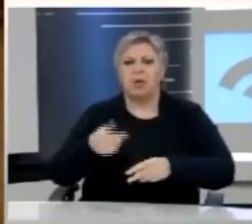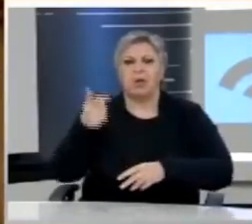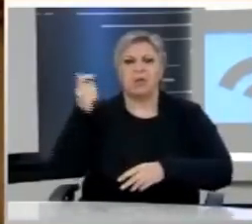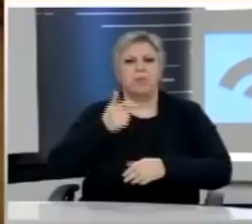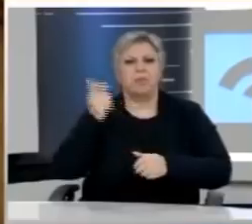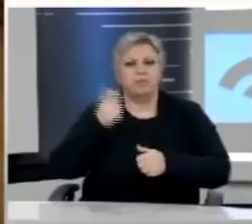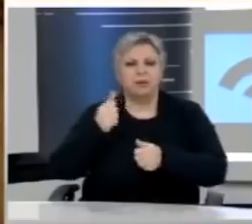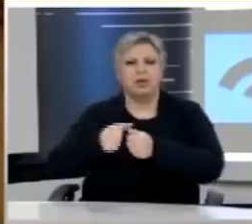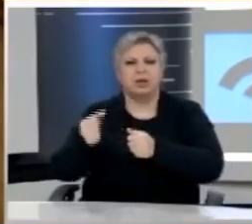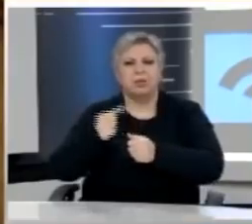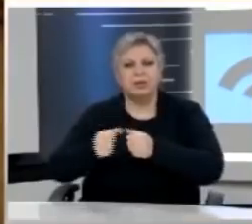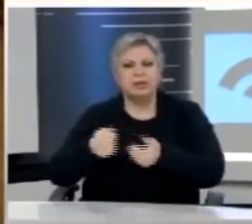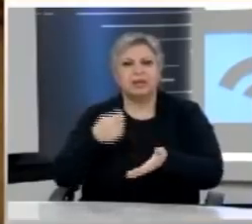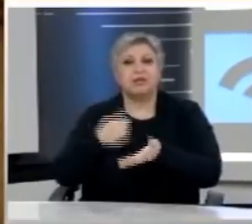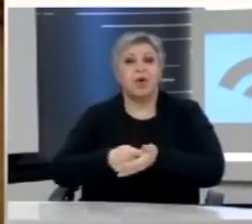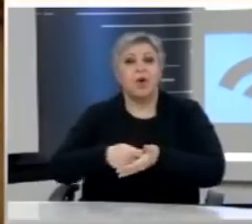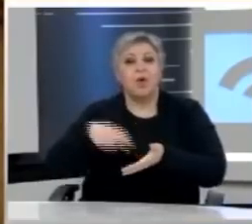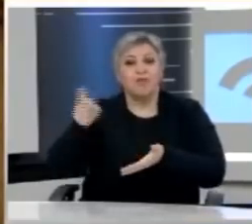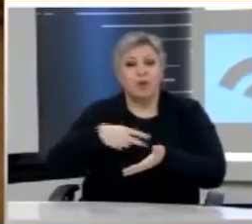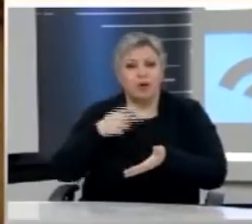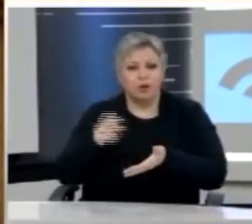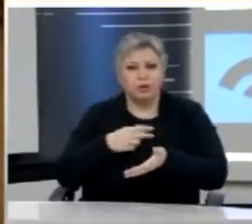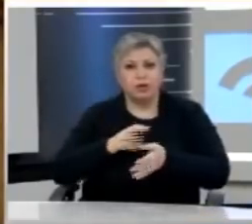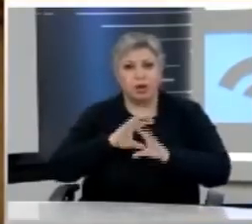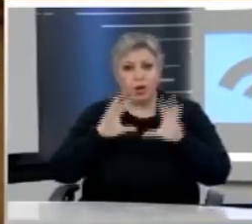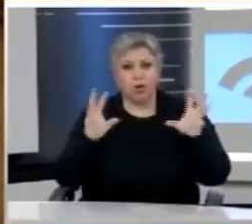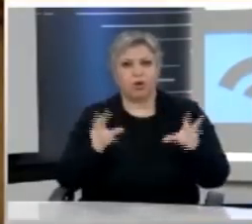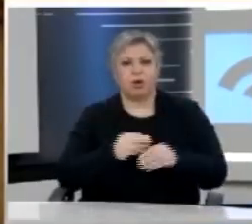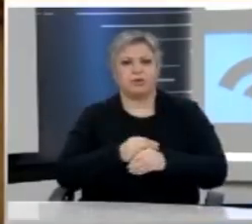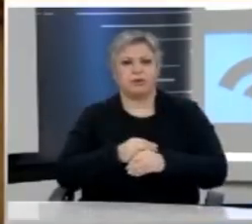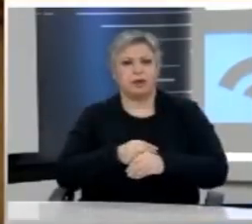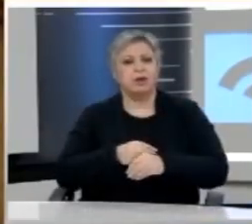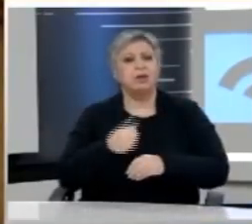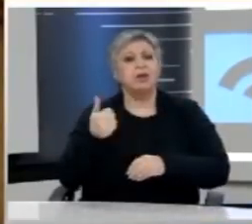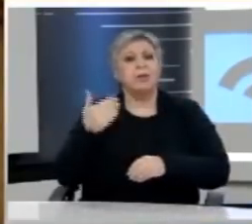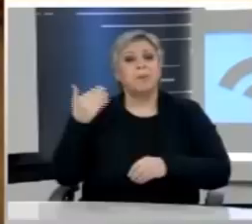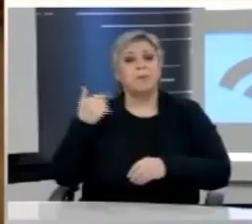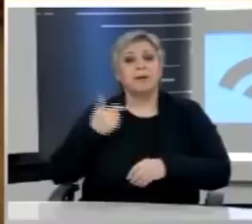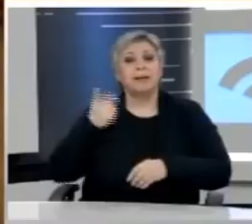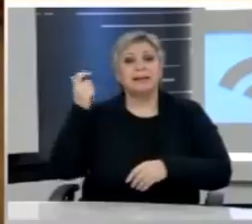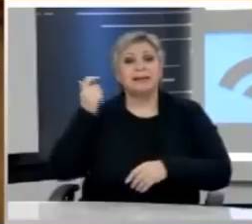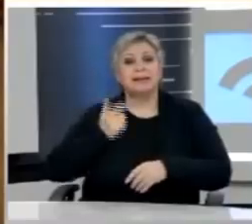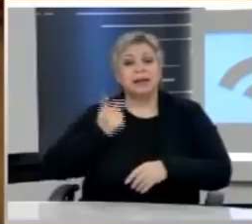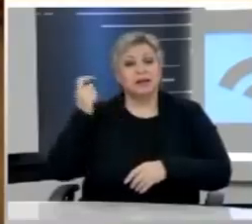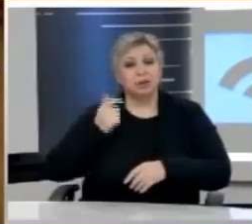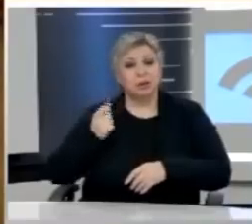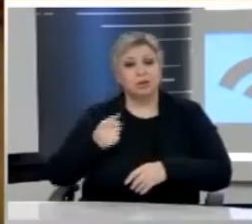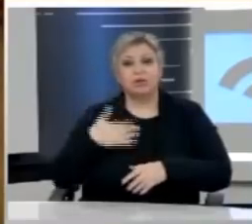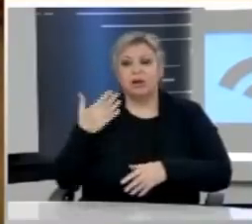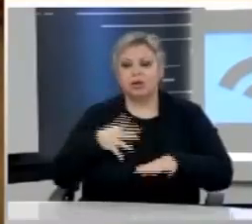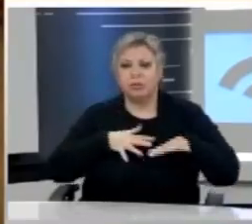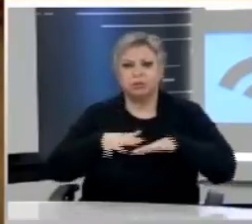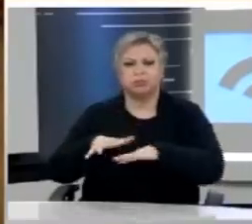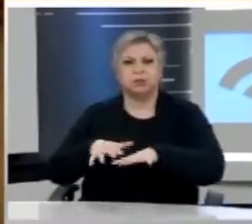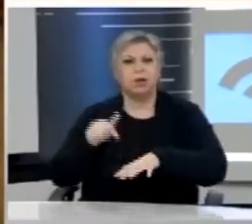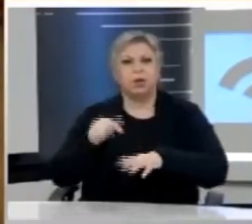Κλιμακώσατε την επίθεση στους συνταξιούχους που είχαν ξεκινήσει πριν από εσάς Νέα Δημοκρατία και